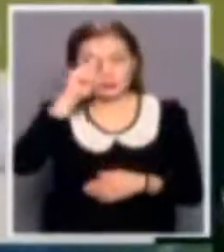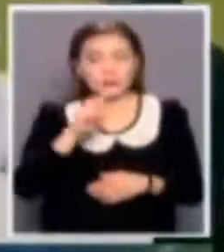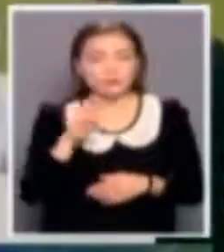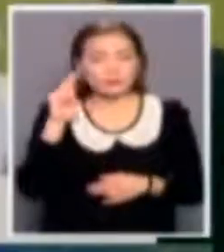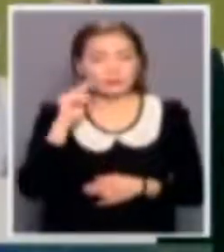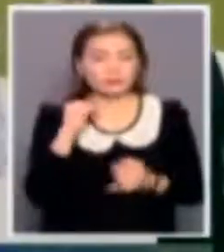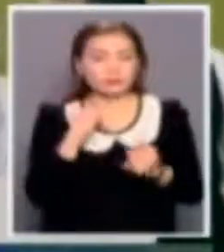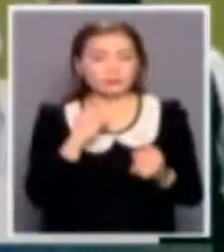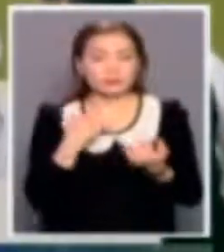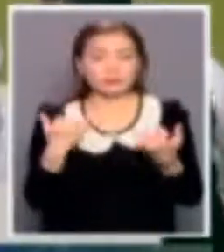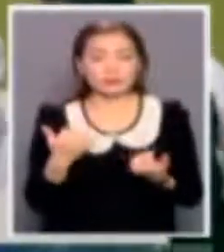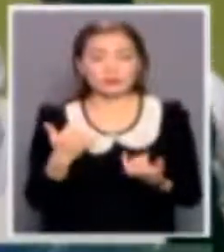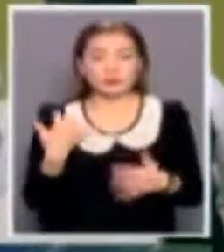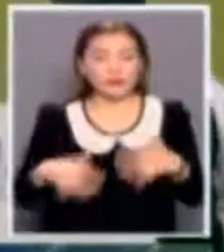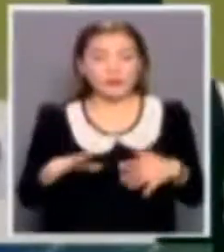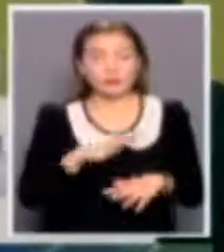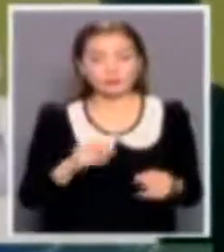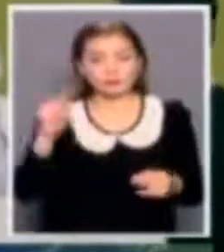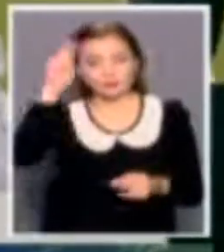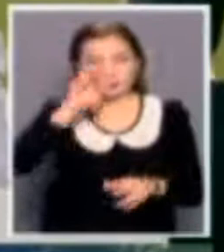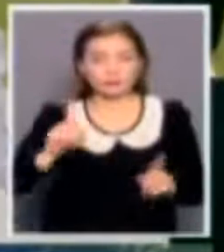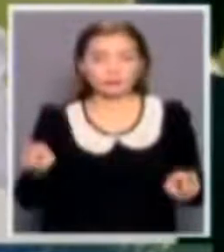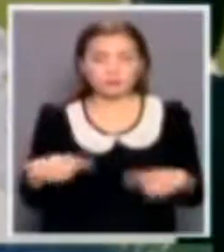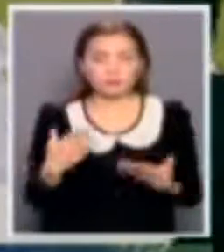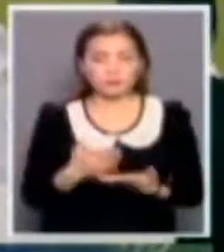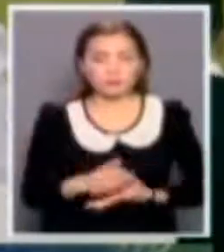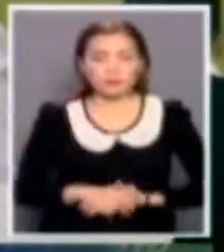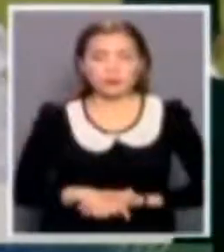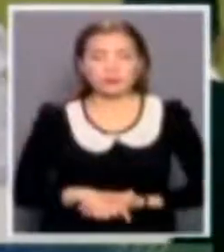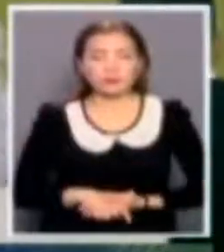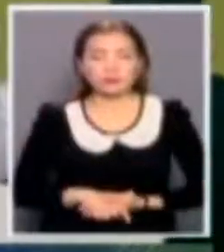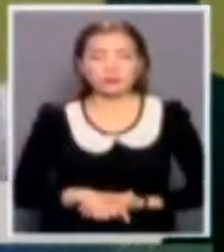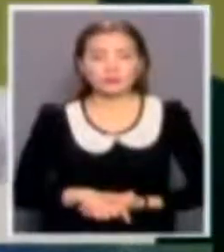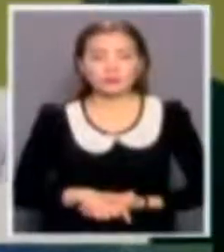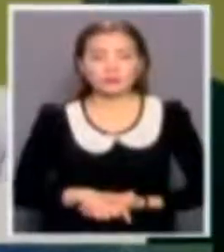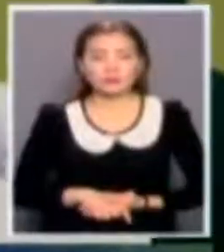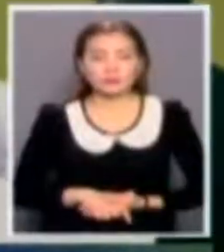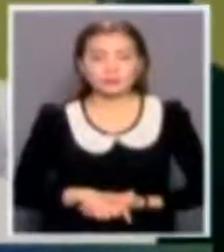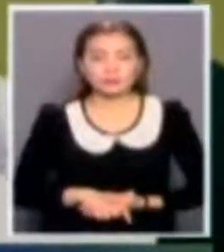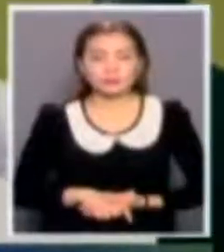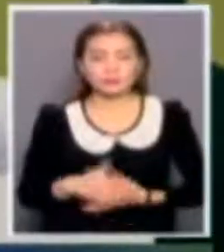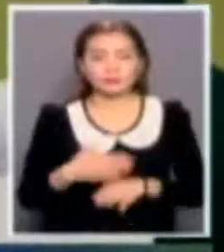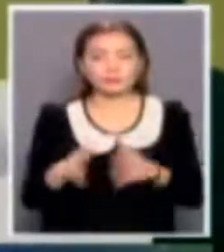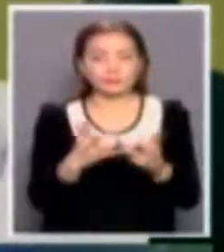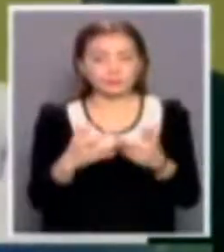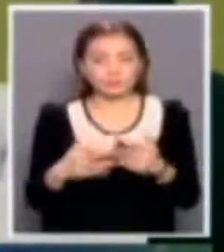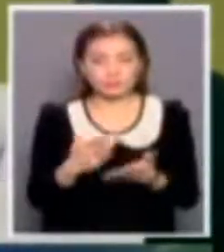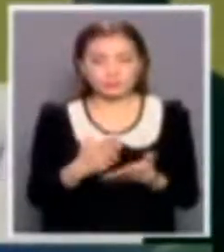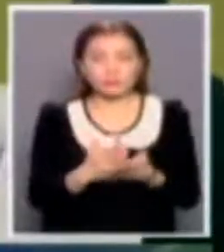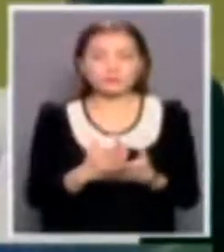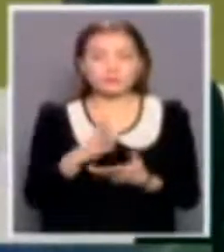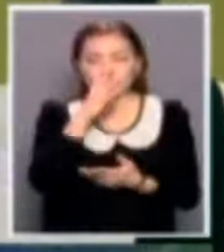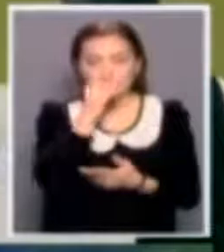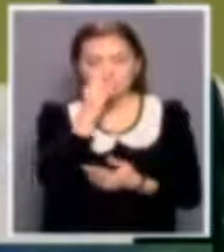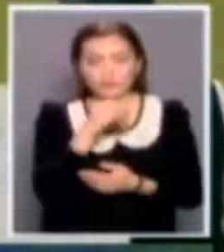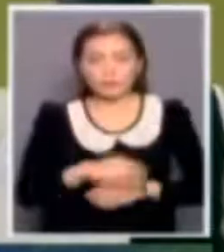болды, жайлап-жайлап қазір үйреніп жақсы болып келе жатыр. Жақсы үйреніп жатыр, енді қазір жайлап санай бастады, кері санай